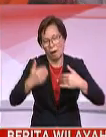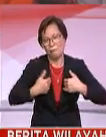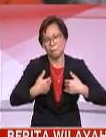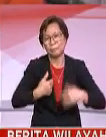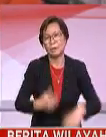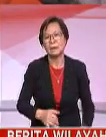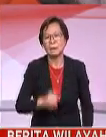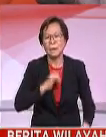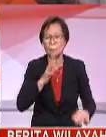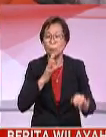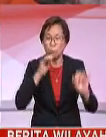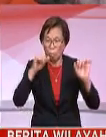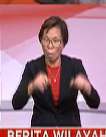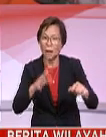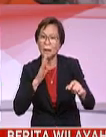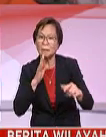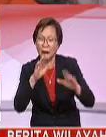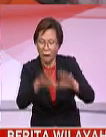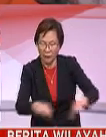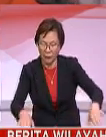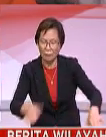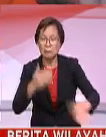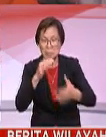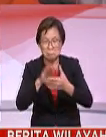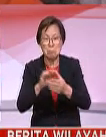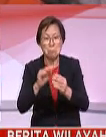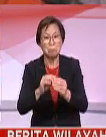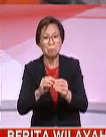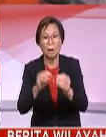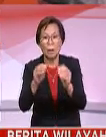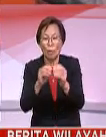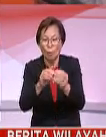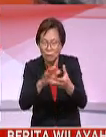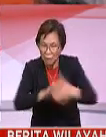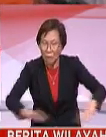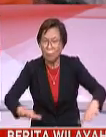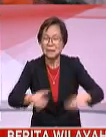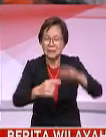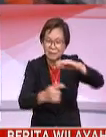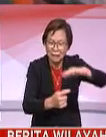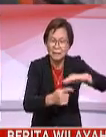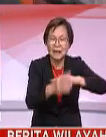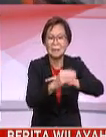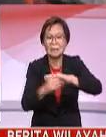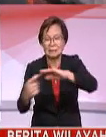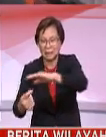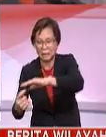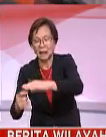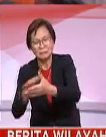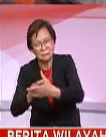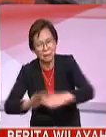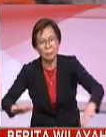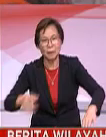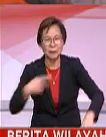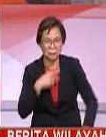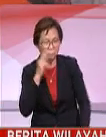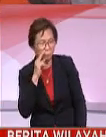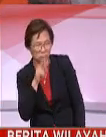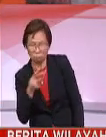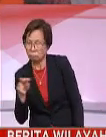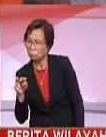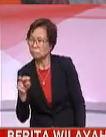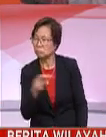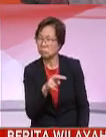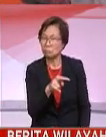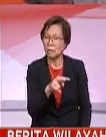adalah anak-anak kita lebih selamat di Taska dan di Tadika. Seperti yang dapat kita lihat sendiri